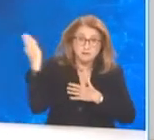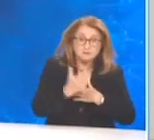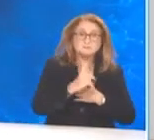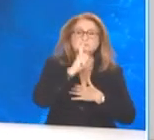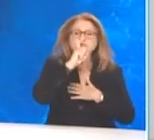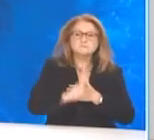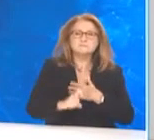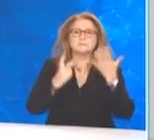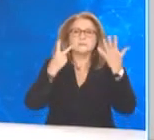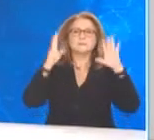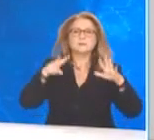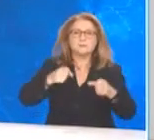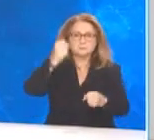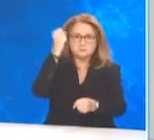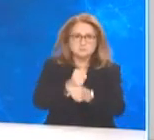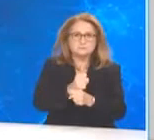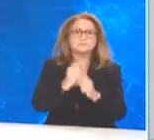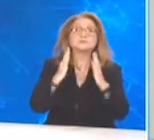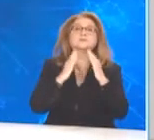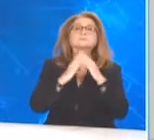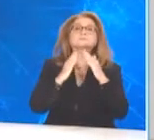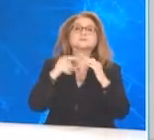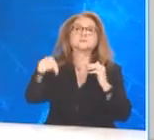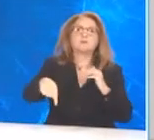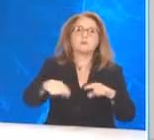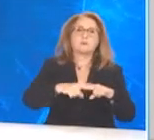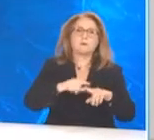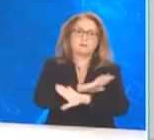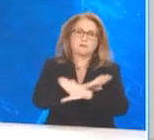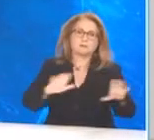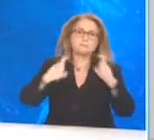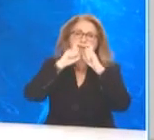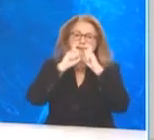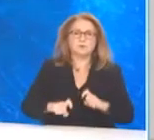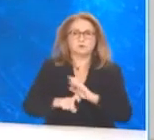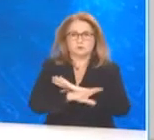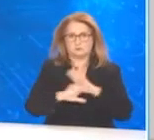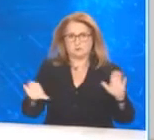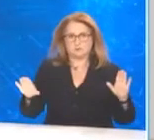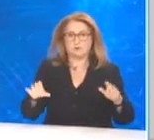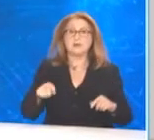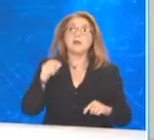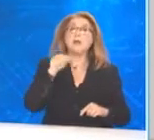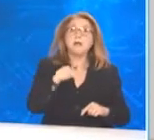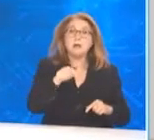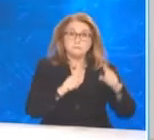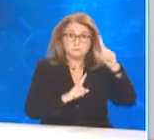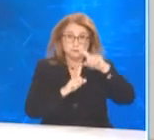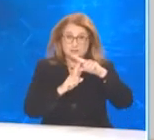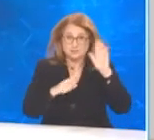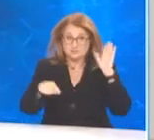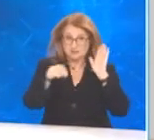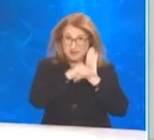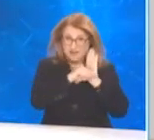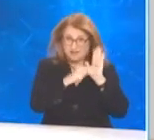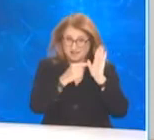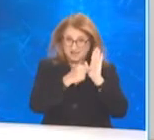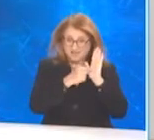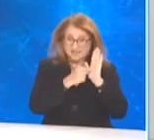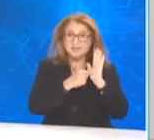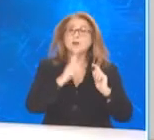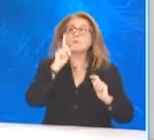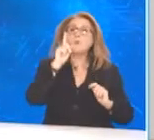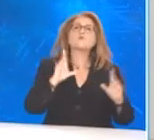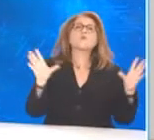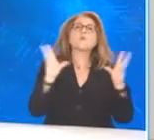Στο σημείο αυτό να διευκρινίσουμε ότι η υποχρέωση για αρνητικό τεστ τόσο στα χερσαία σύνορα όσο και στα αεροδρόμια δεν ισχύει